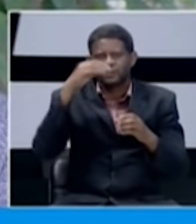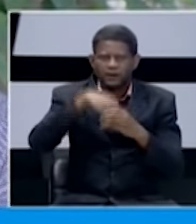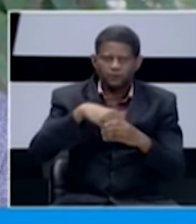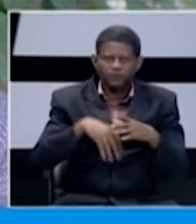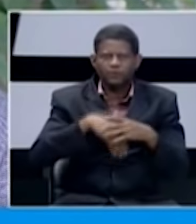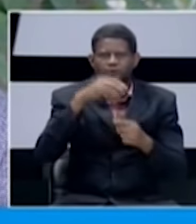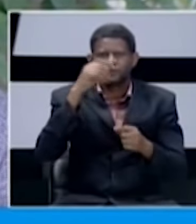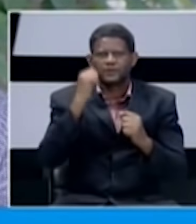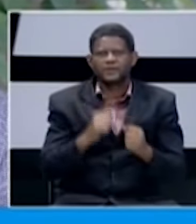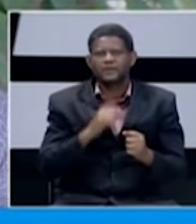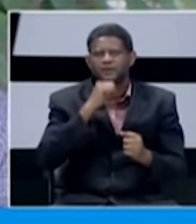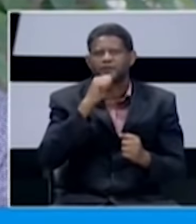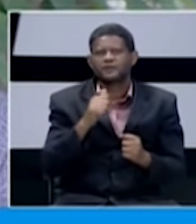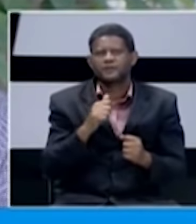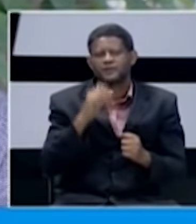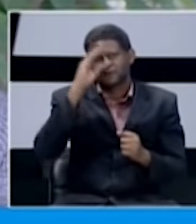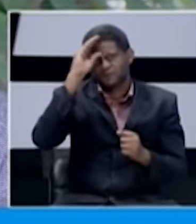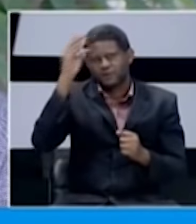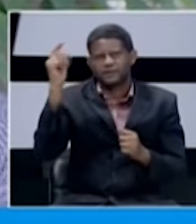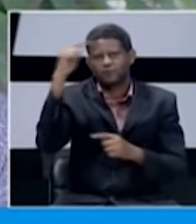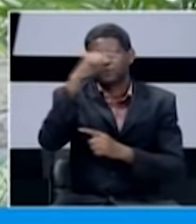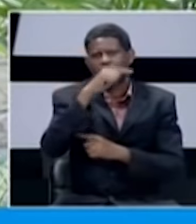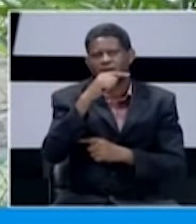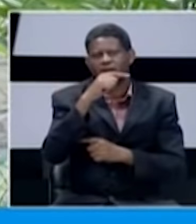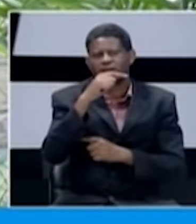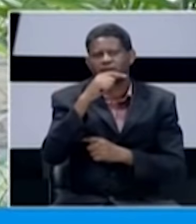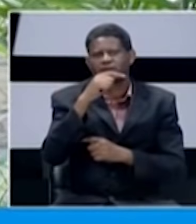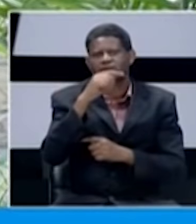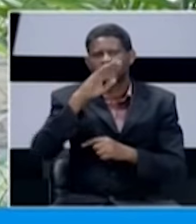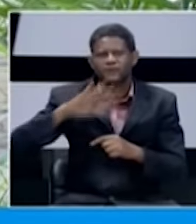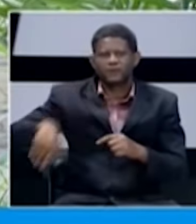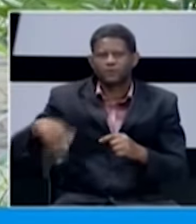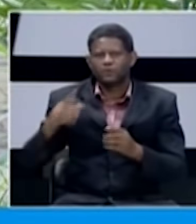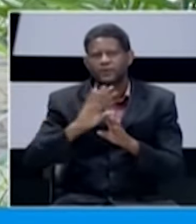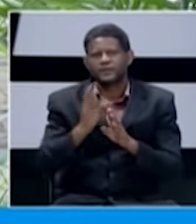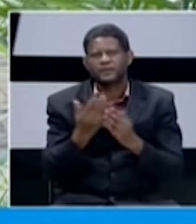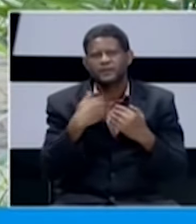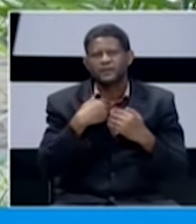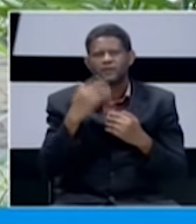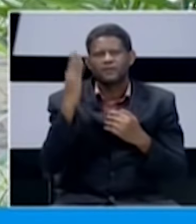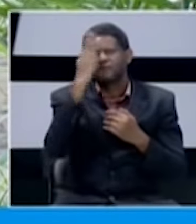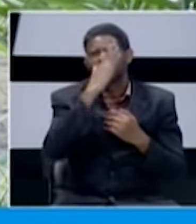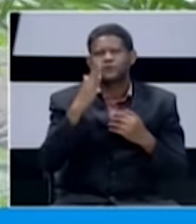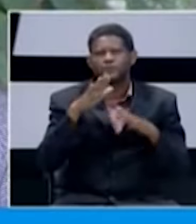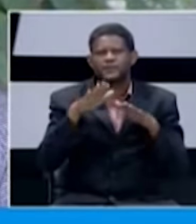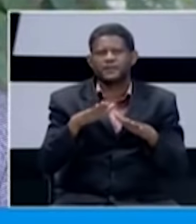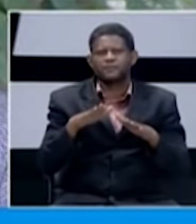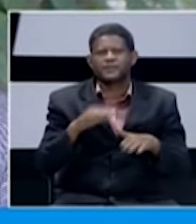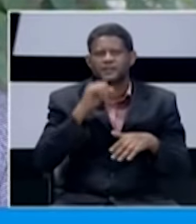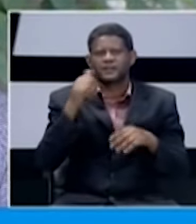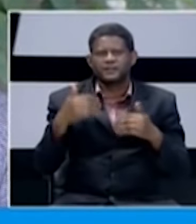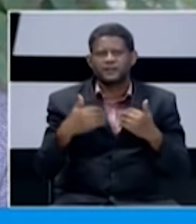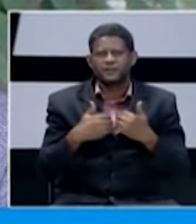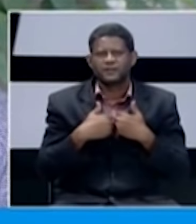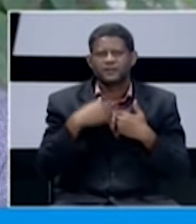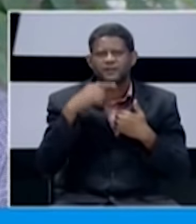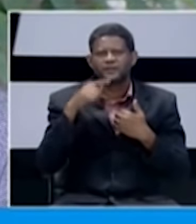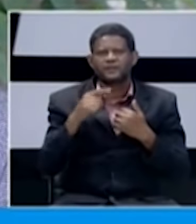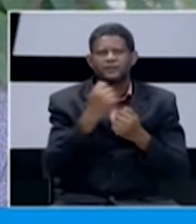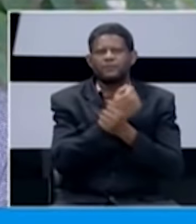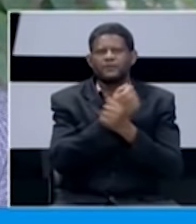እንተዘይክኢሎም ሰብ ብዙሕ ዓሎ ዝተርፈሉ ኩነታት እንተሃልዩ ፍፁም ዝኾነ ዘይምርግጋዕ እንተሃልዩ